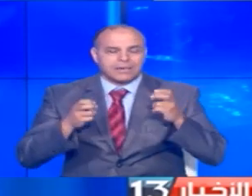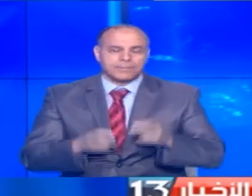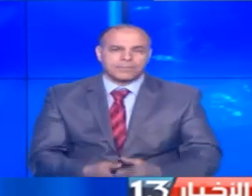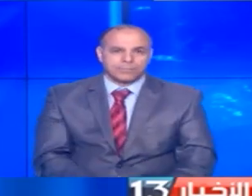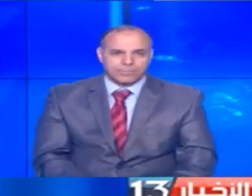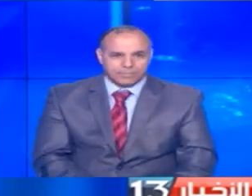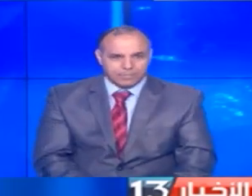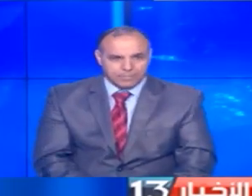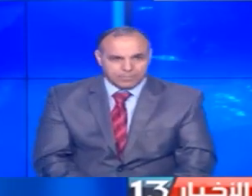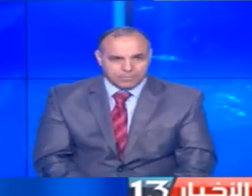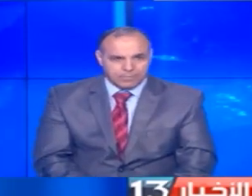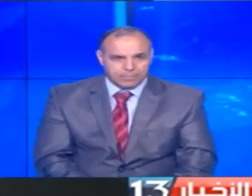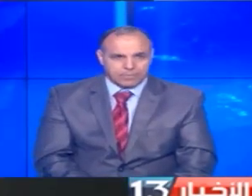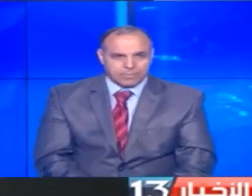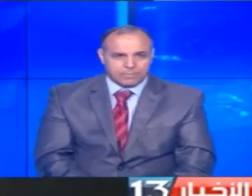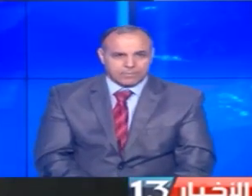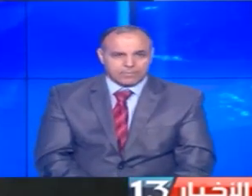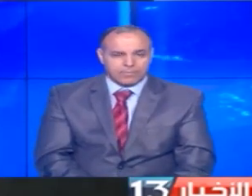الحديدية.